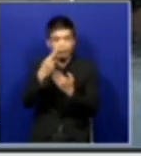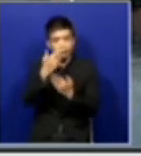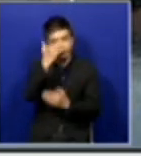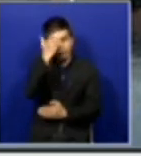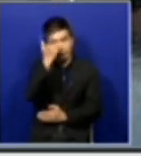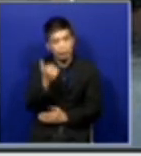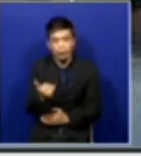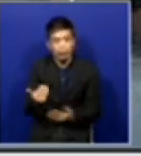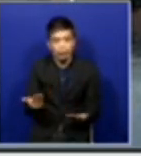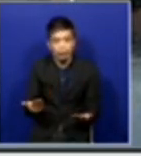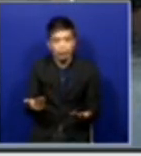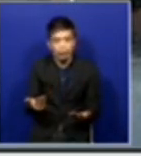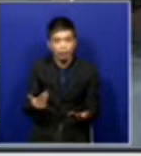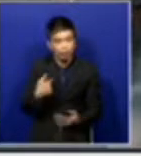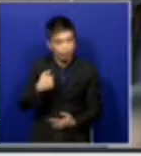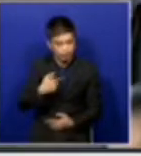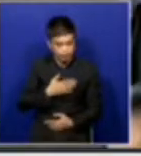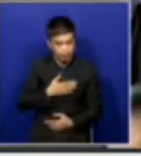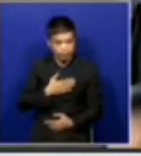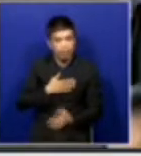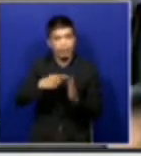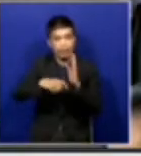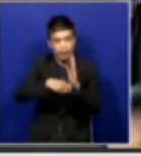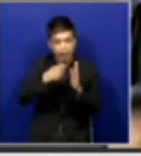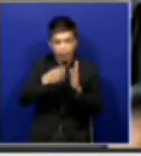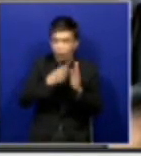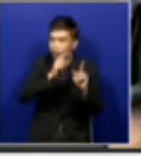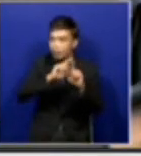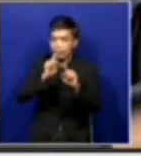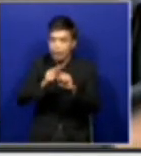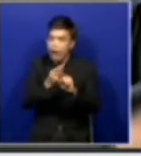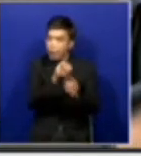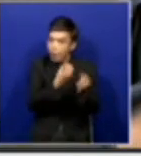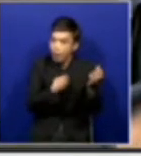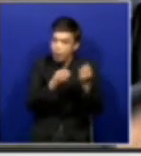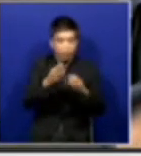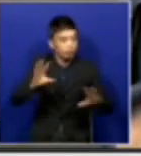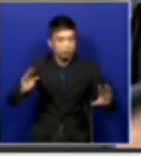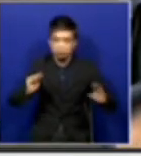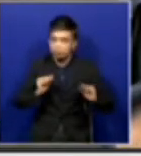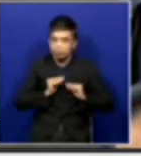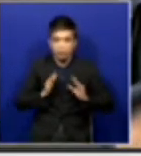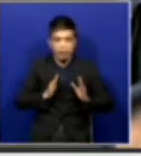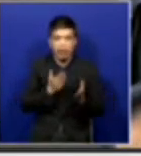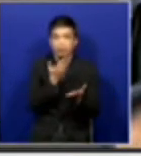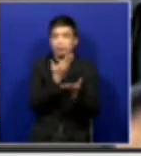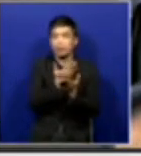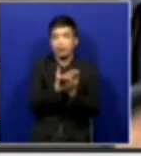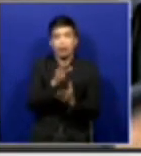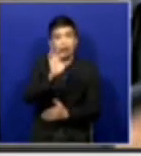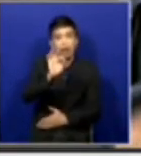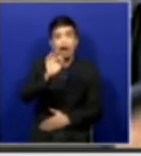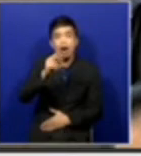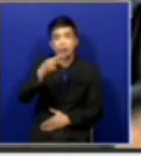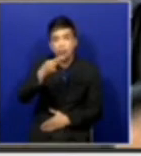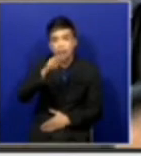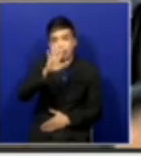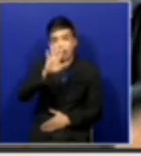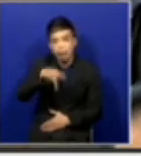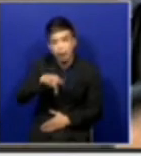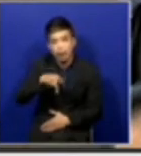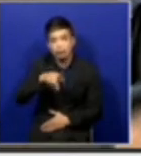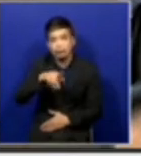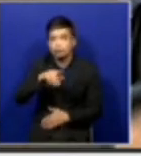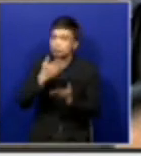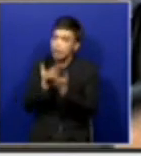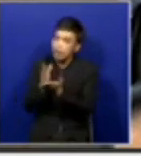จึงไม่เห็นด้วยในโดยหลักการแล้วว่าเงิน 95,000 ก็ไม่ได้เต็มใจให้